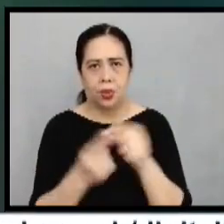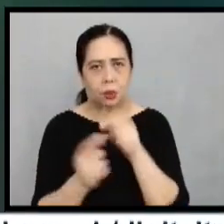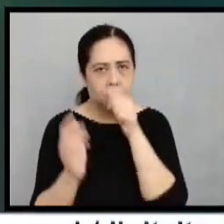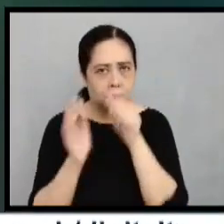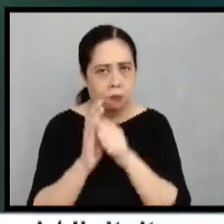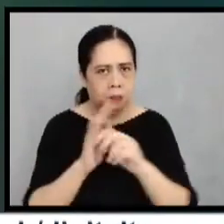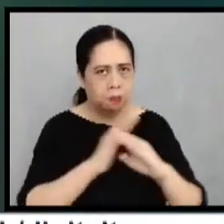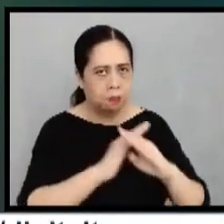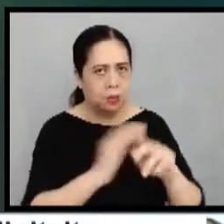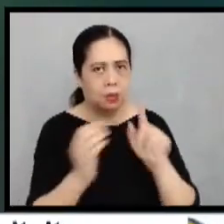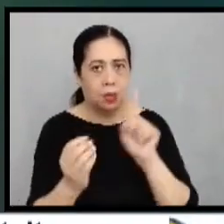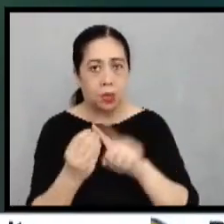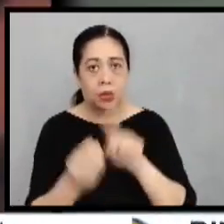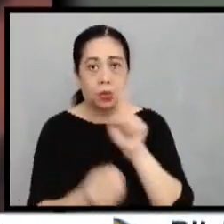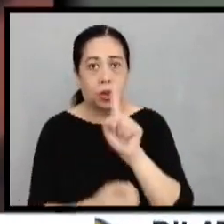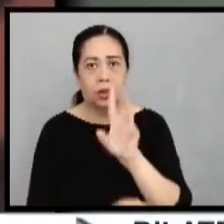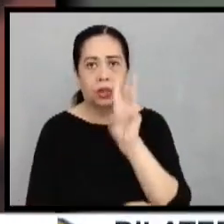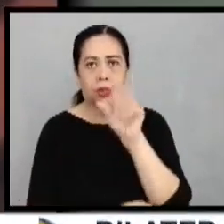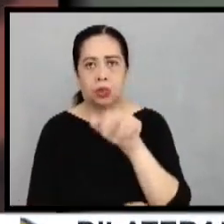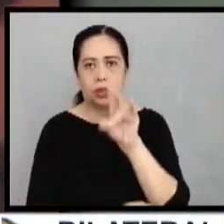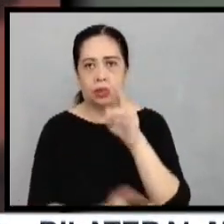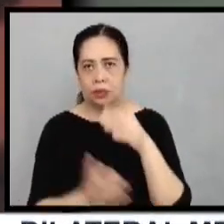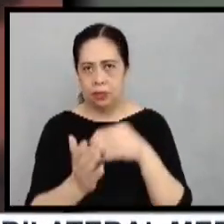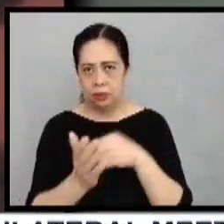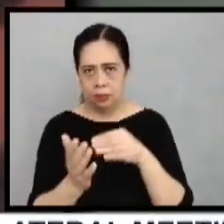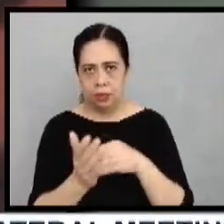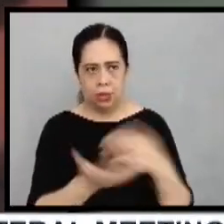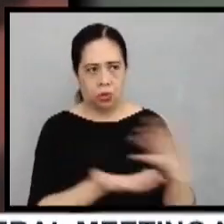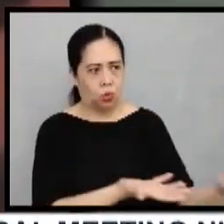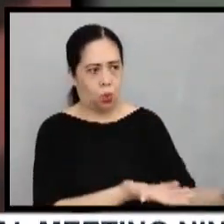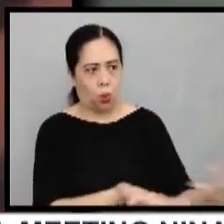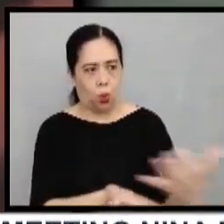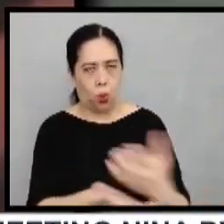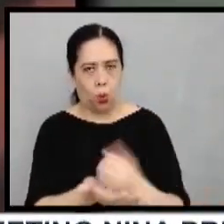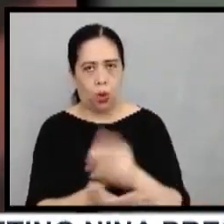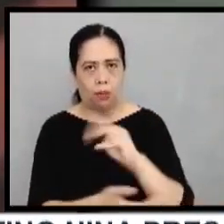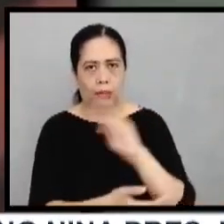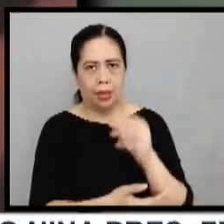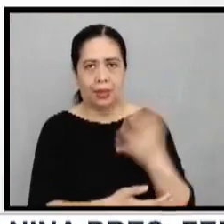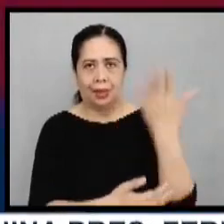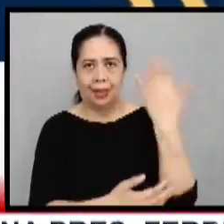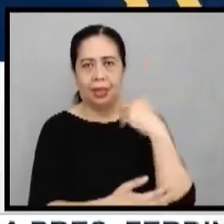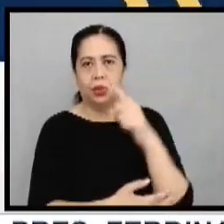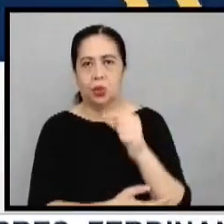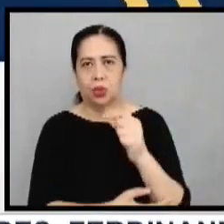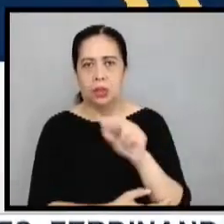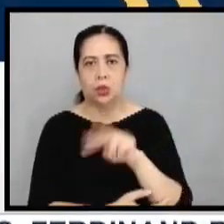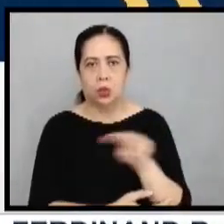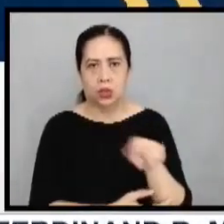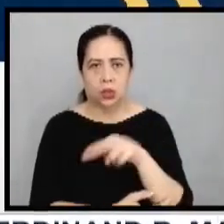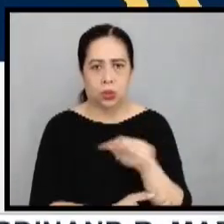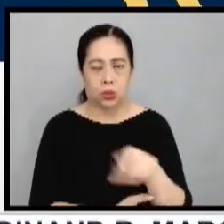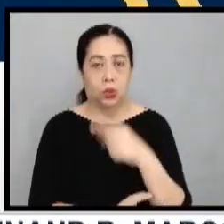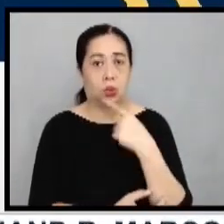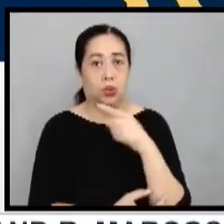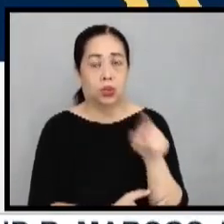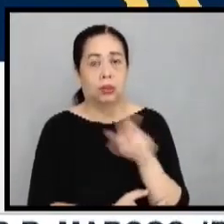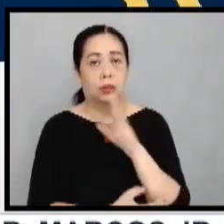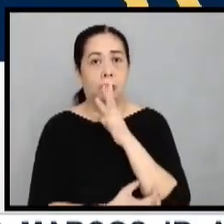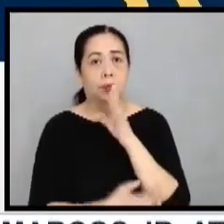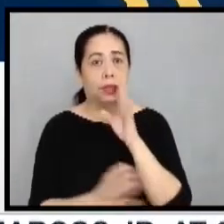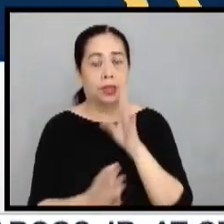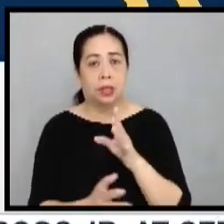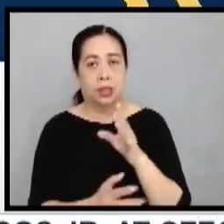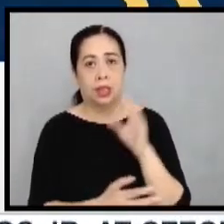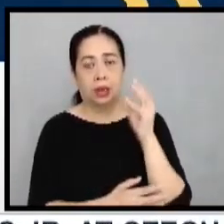sa 6.7 billion pesos shabu haul ng mga otoridad sa Maynila noong 2022. Ayon kay Speaker Romualdez, dapat